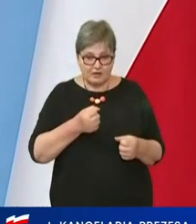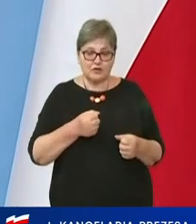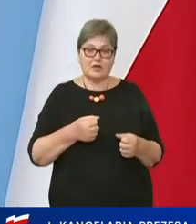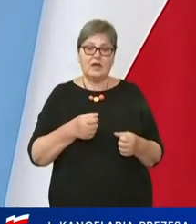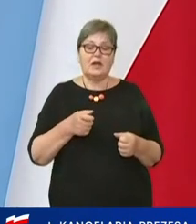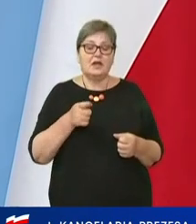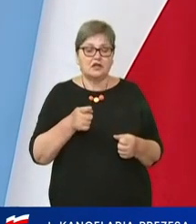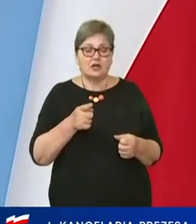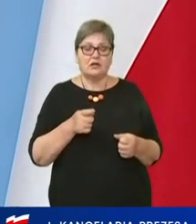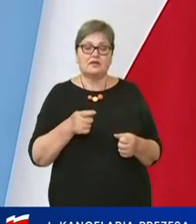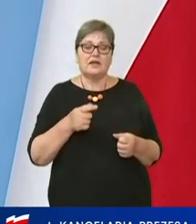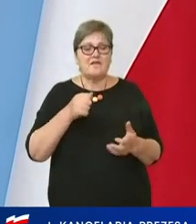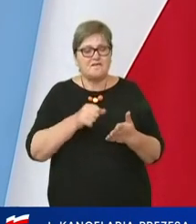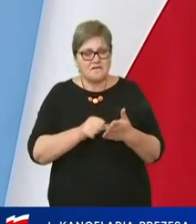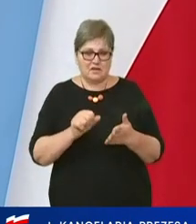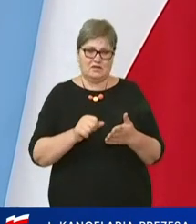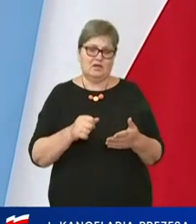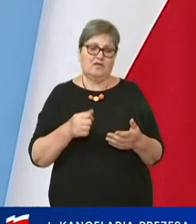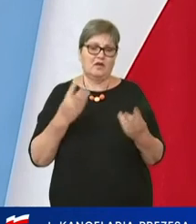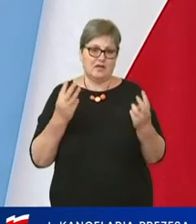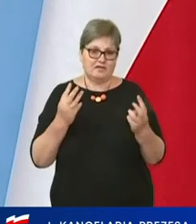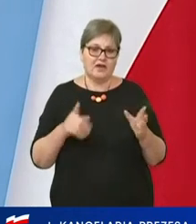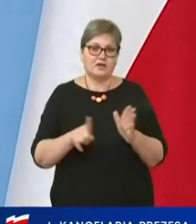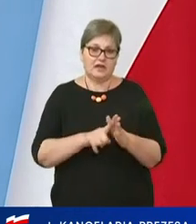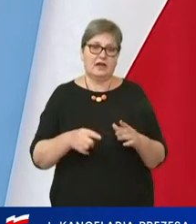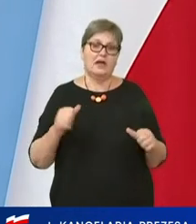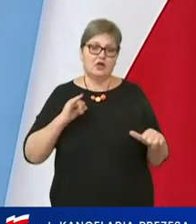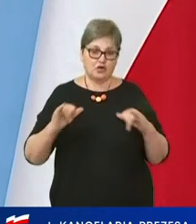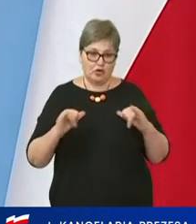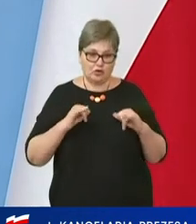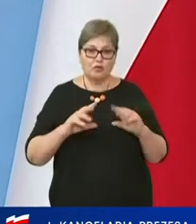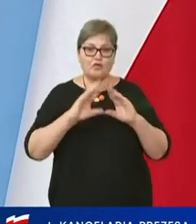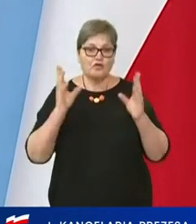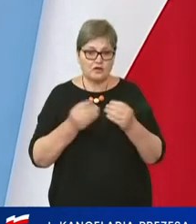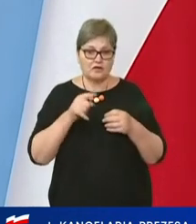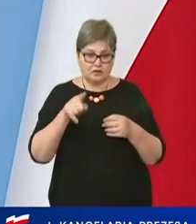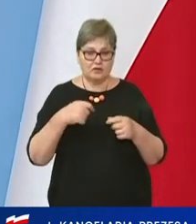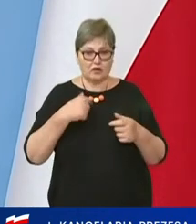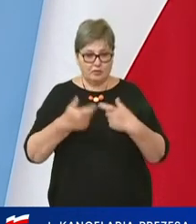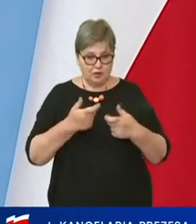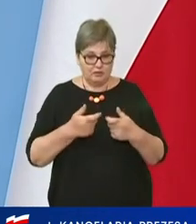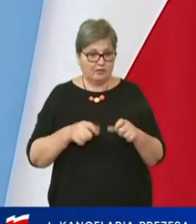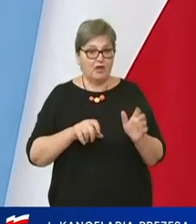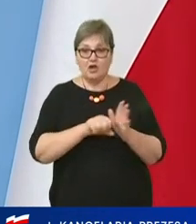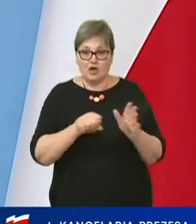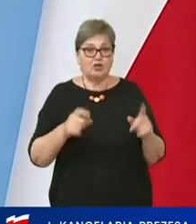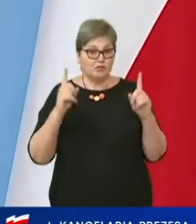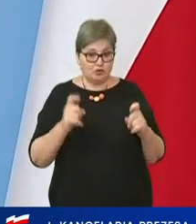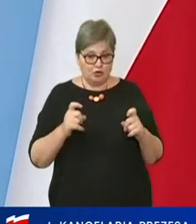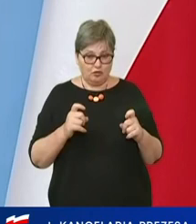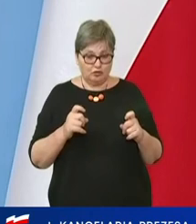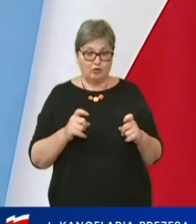społecznej, wyjątkowo leży nam na sercu, a więc wszystkie te działania, które podjęliśmy już zaraz na samym początku,